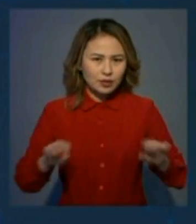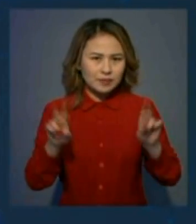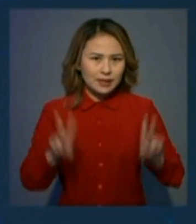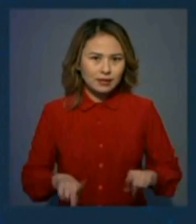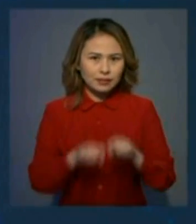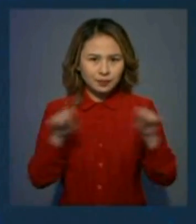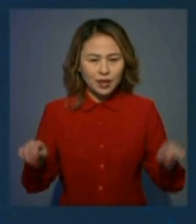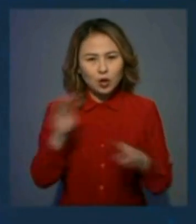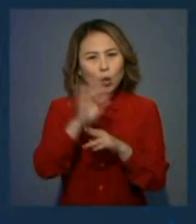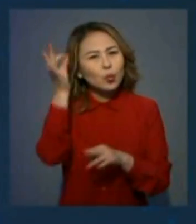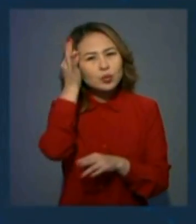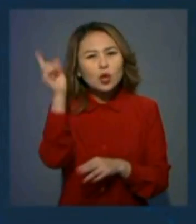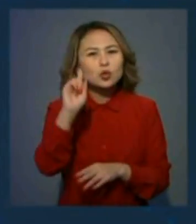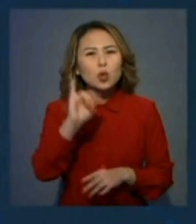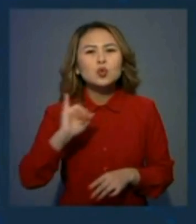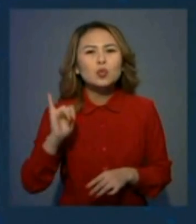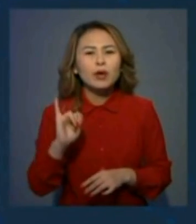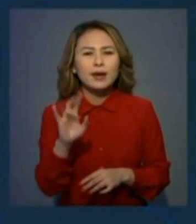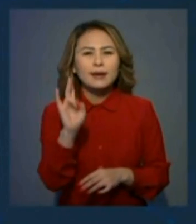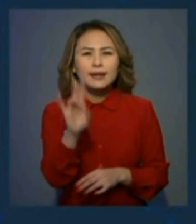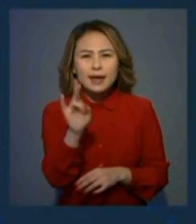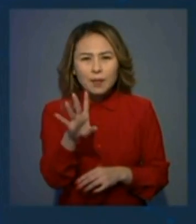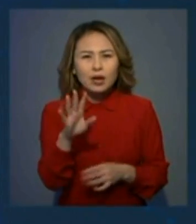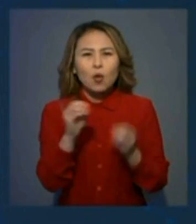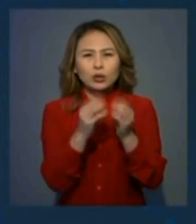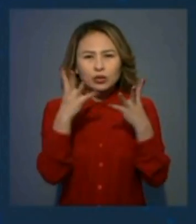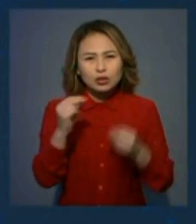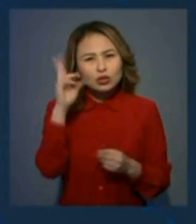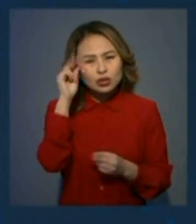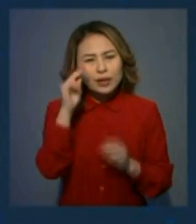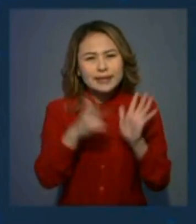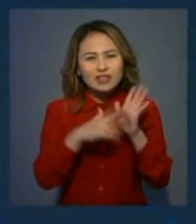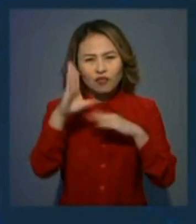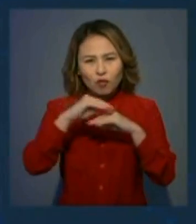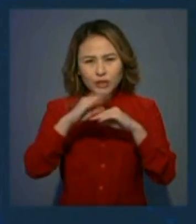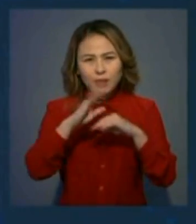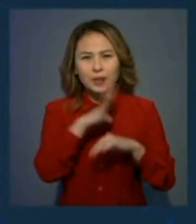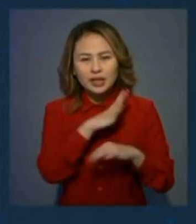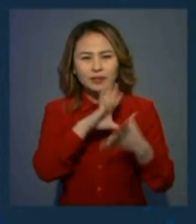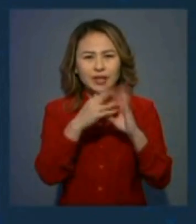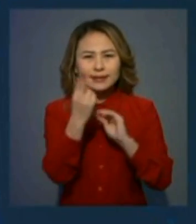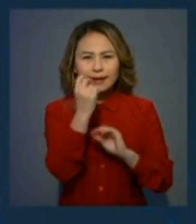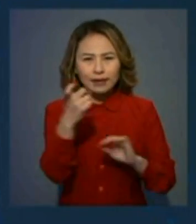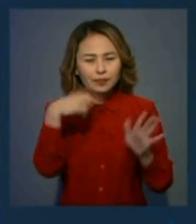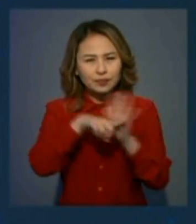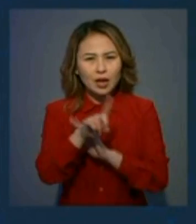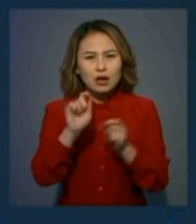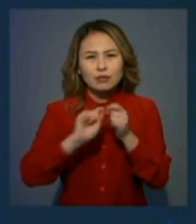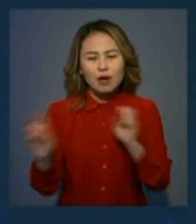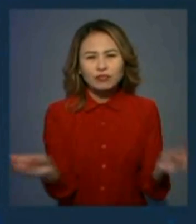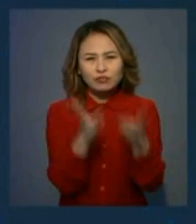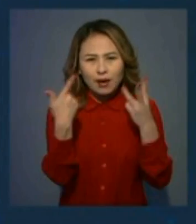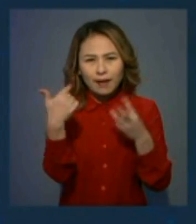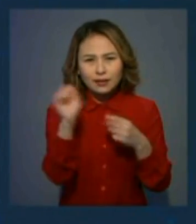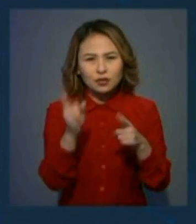құрылды. Естеріңізге сала кетейік, өткен сенбі, қарашаның 10 күні, кешкі сағат 8-дер шамасында конвентерлі цехтің сыртқы жанындағы